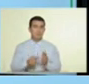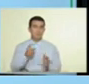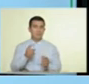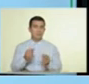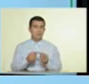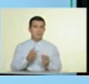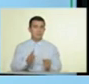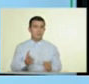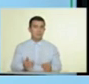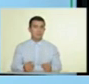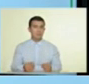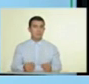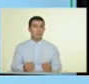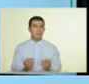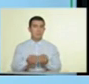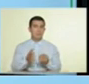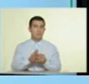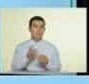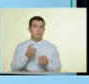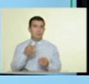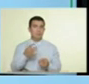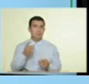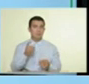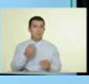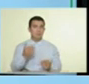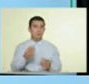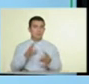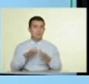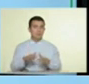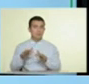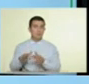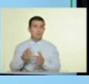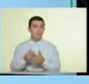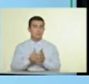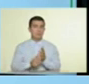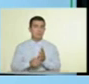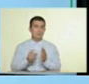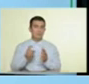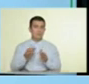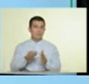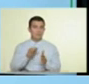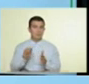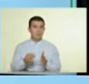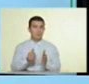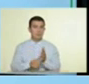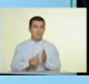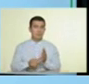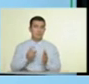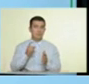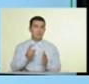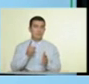teng bo'ldi. 15x qo'shib 45x ni o'rniga endi 60x ni qo'yib yozamiz. 60x